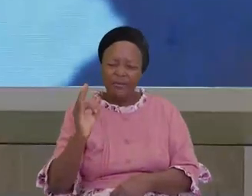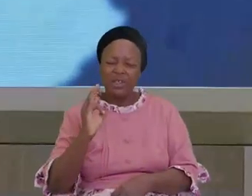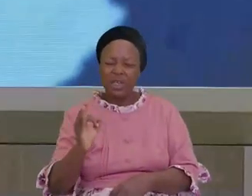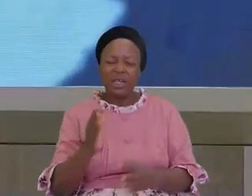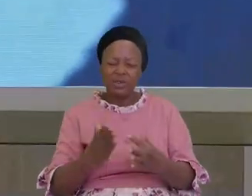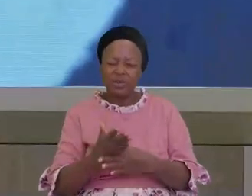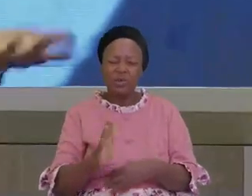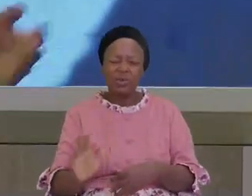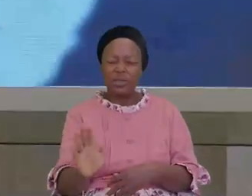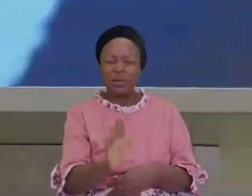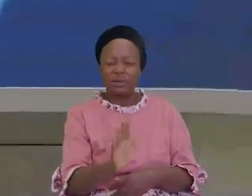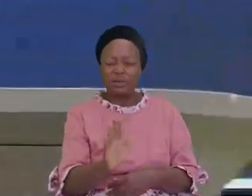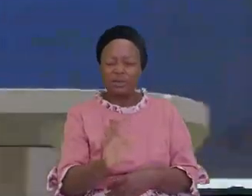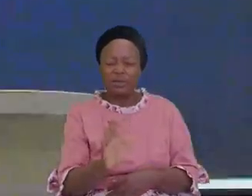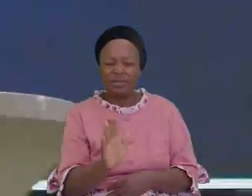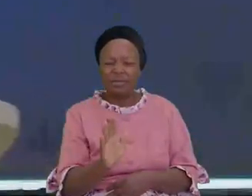à travers eux.